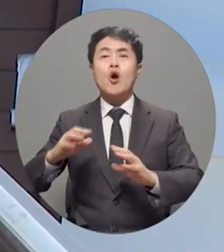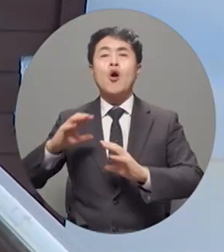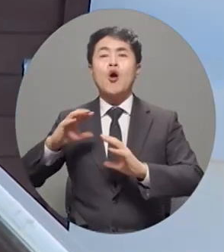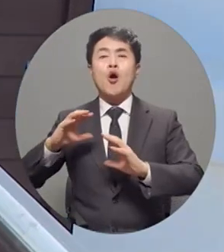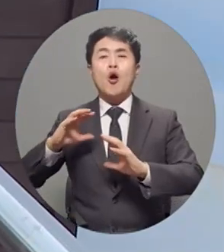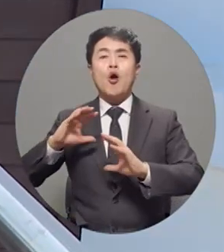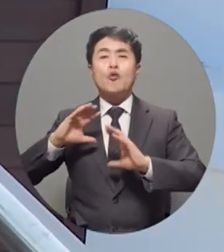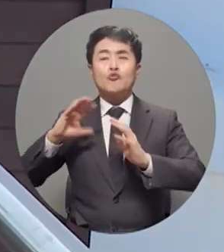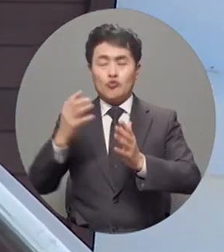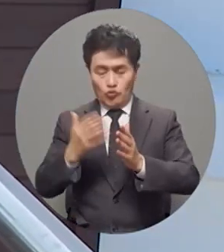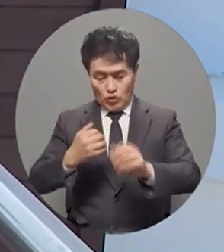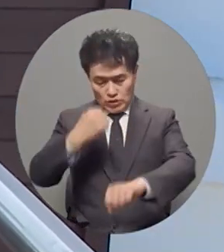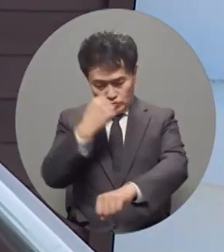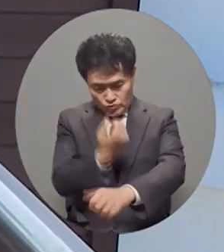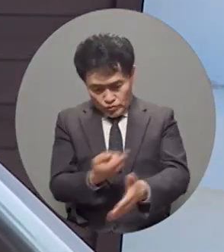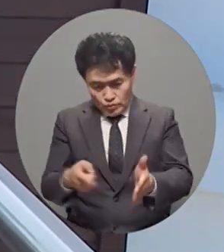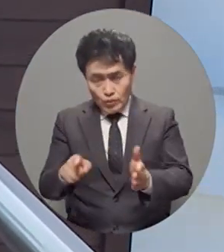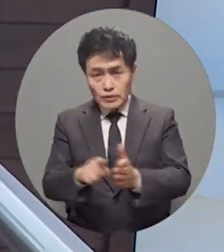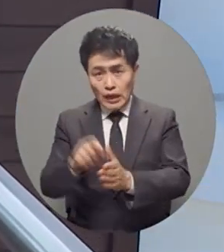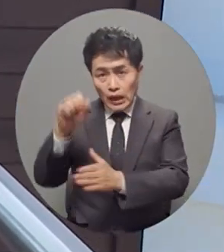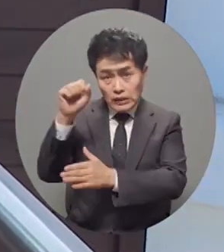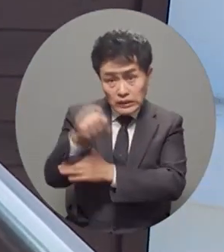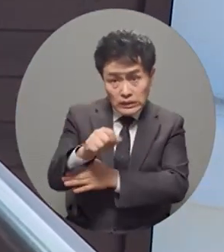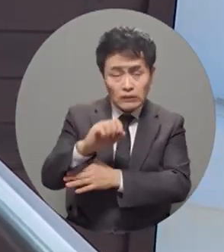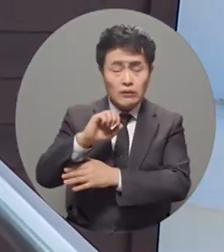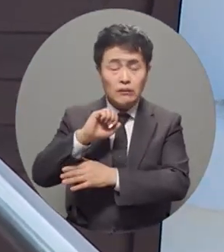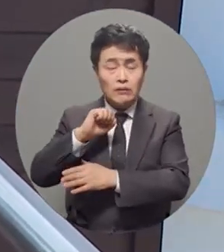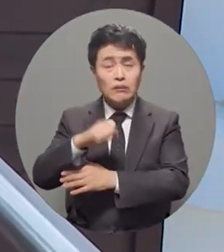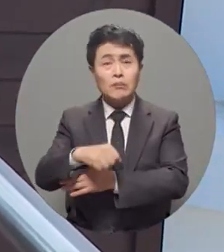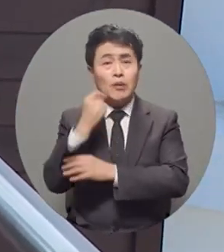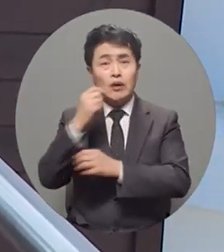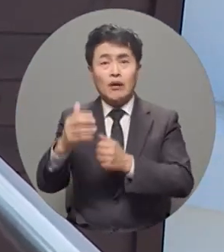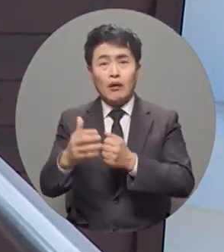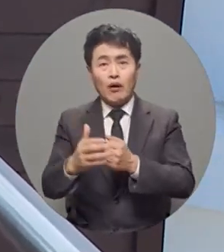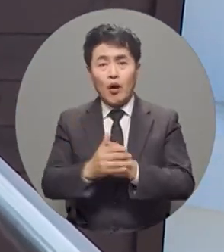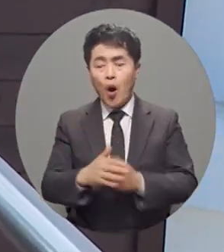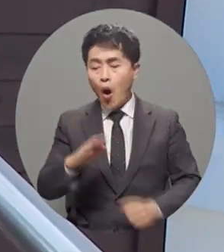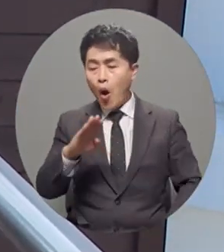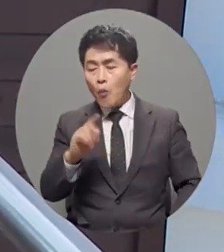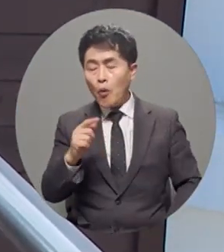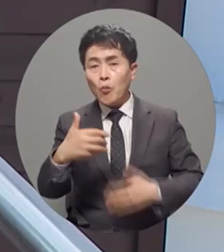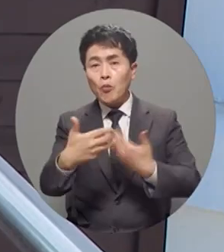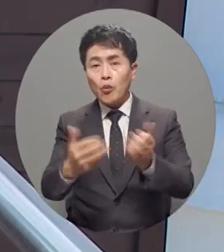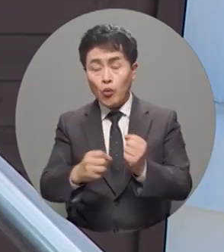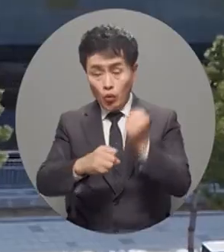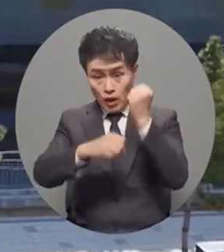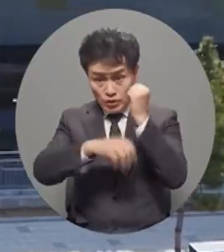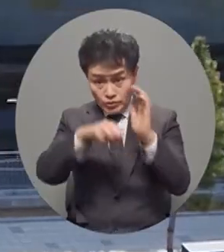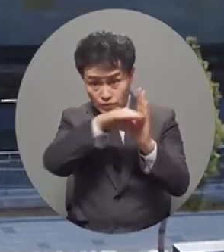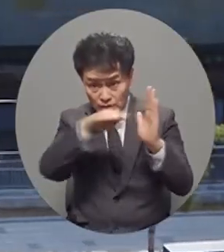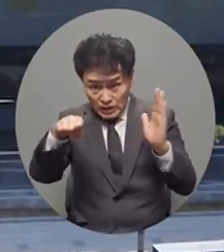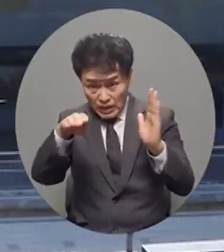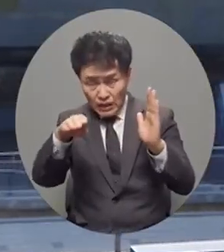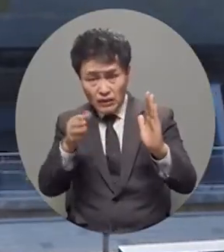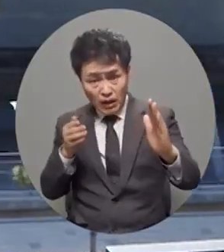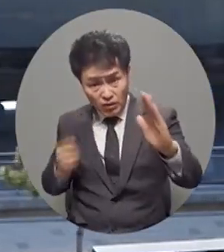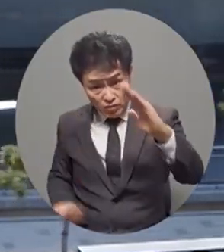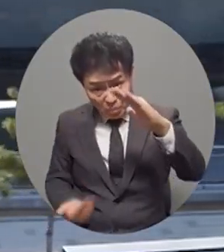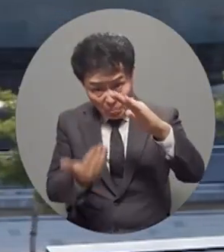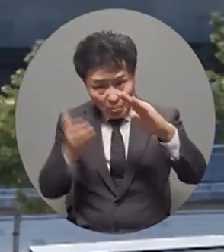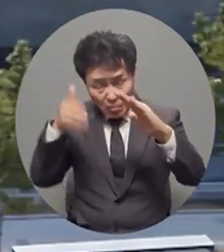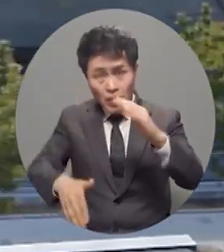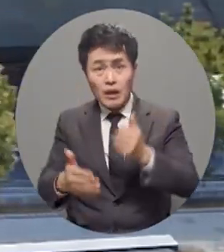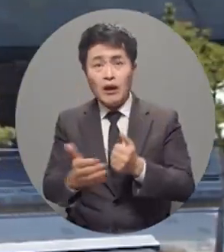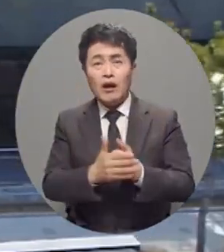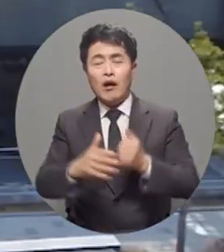인정받지 못하고 있습니다 보험부 가정한 상의 기준에 미치지 못하기 때문입니다 국가 유공자로